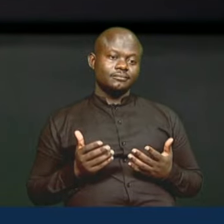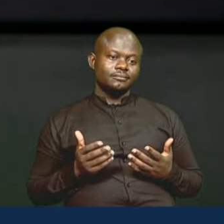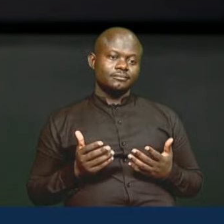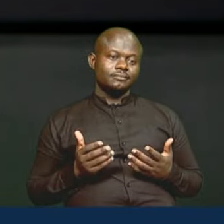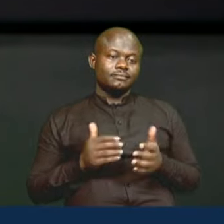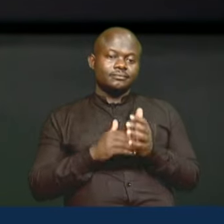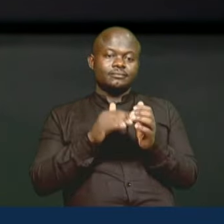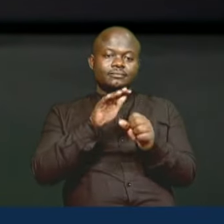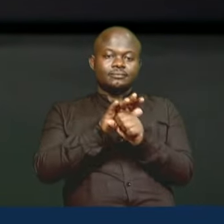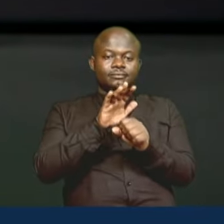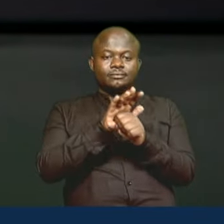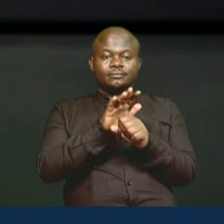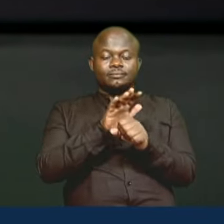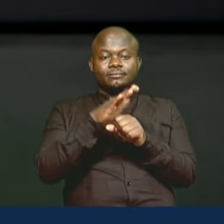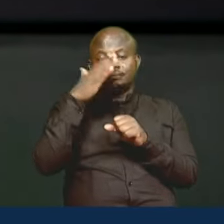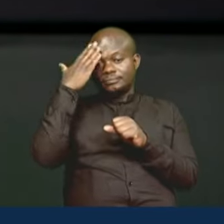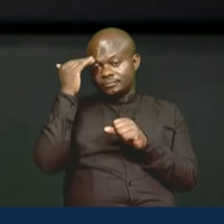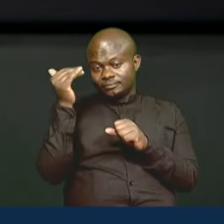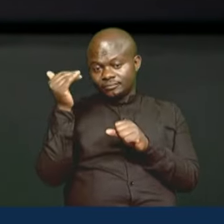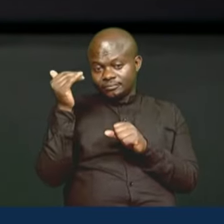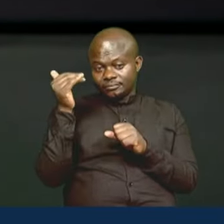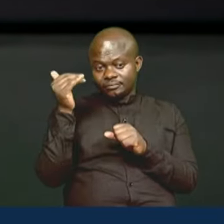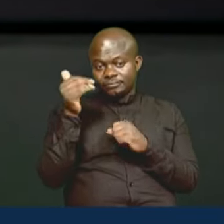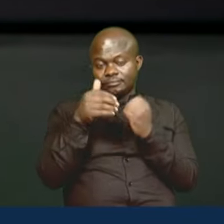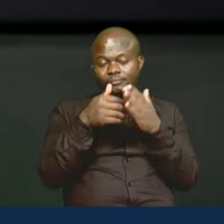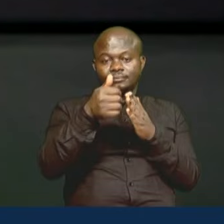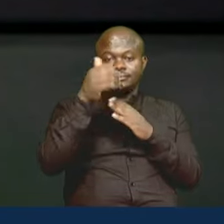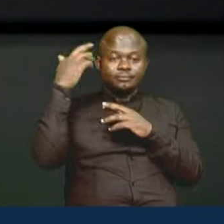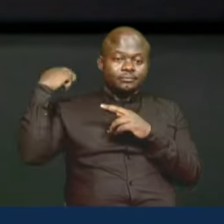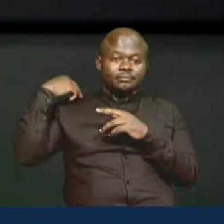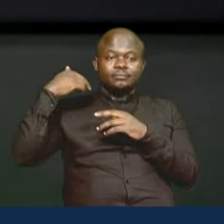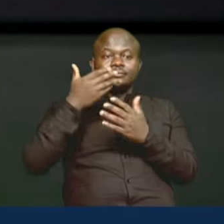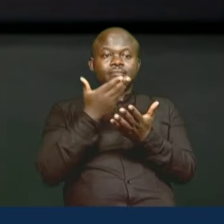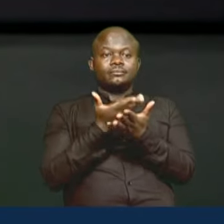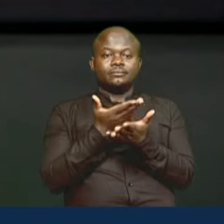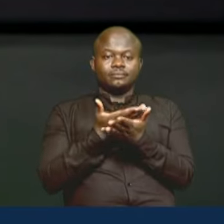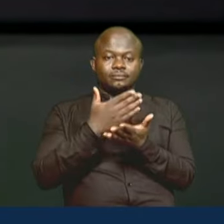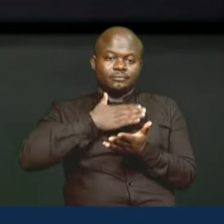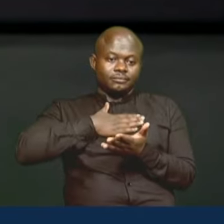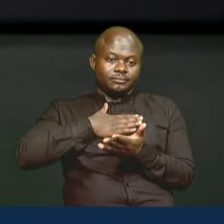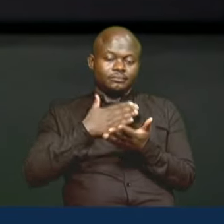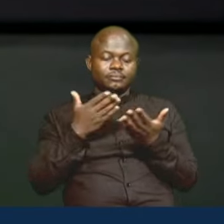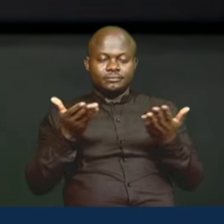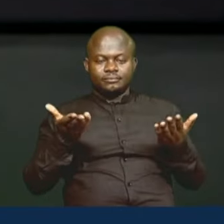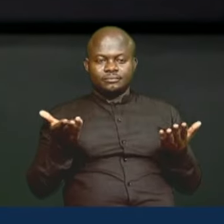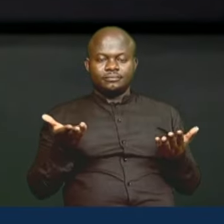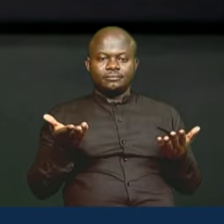Cyane cyane ko izo nshingano icyo zidusaba